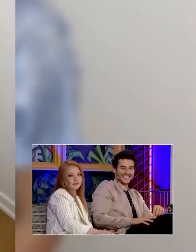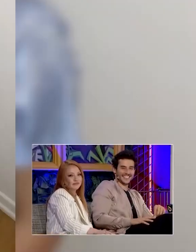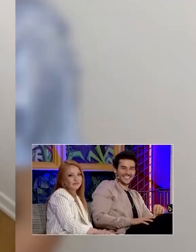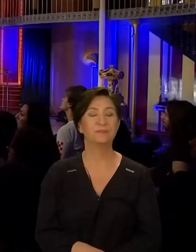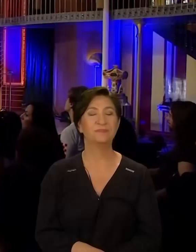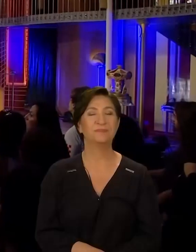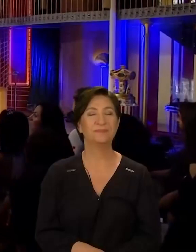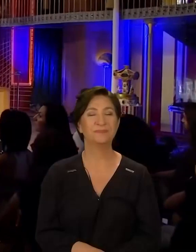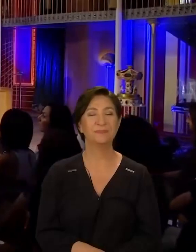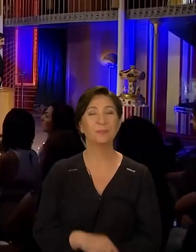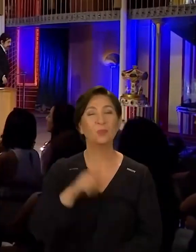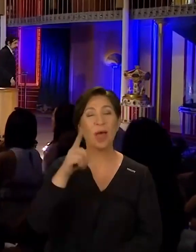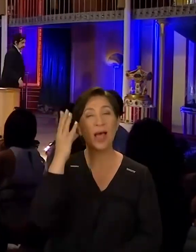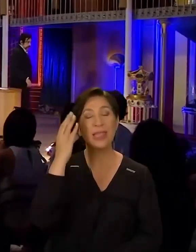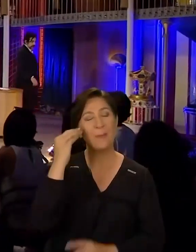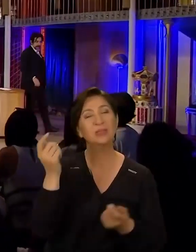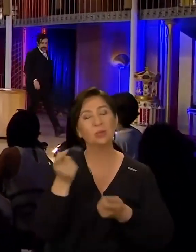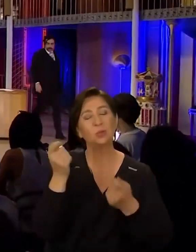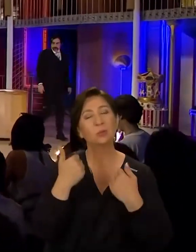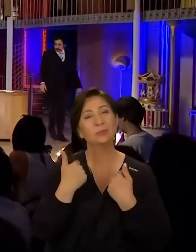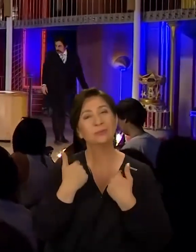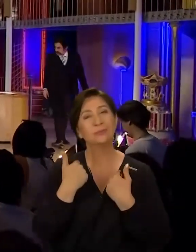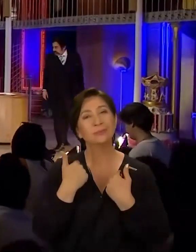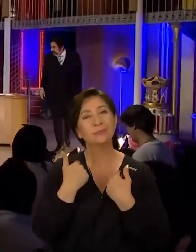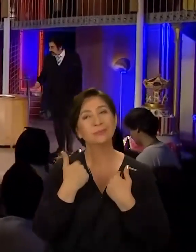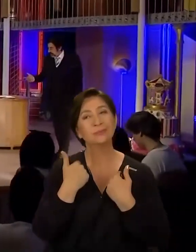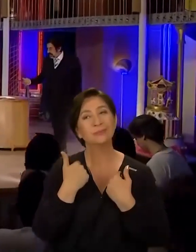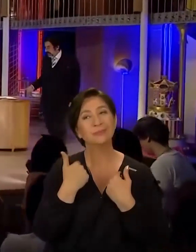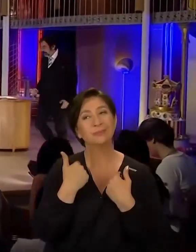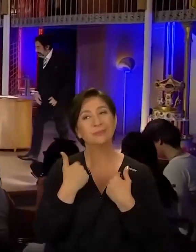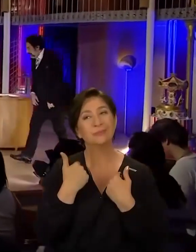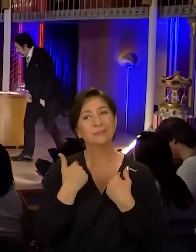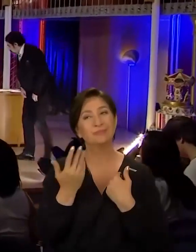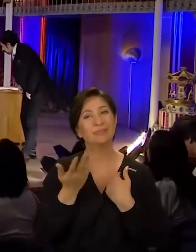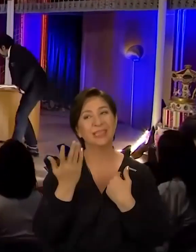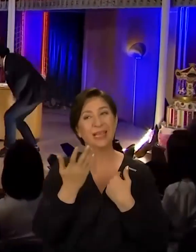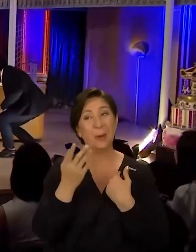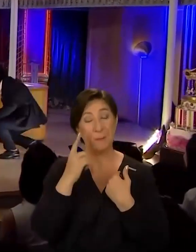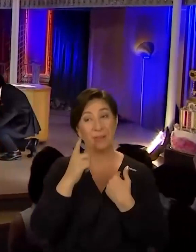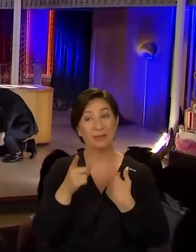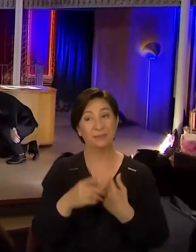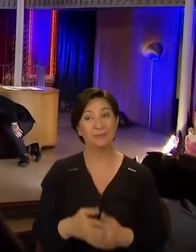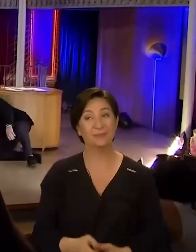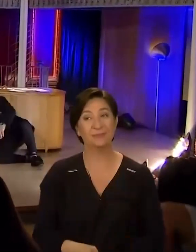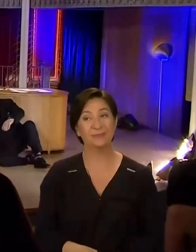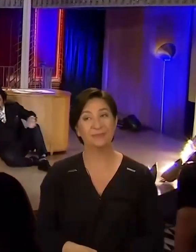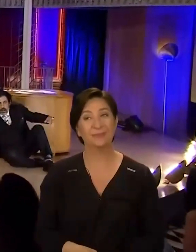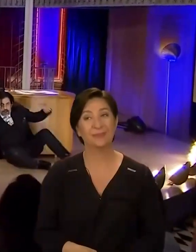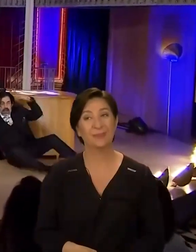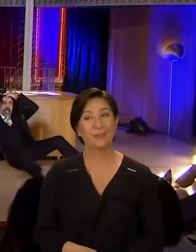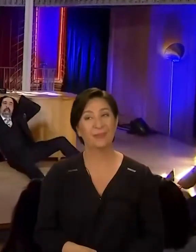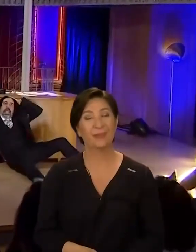Dur. Şimdi bunu bir dakika. Bunu anlamaya çalışıyorum yani. Mesela şunu yapsam